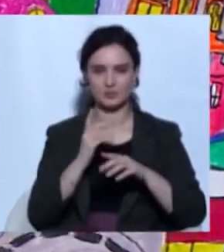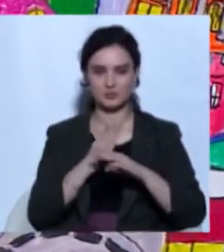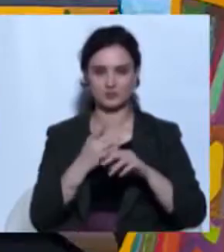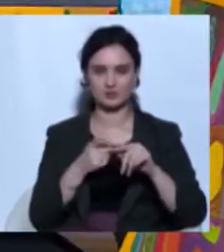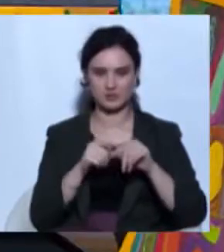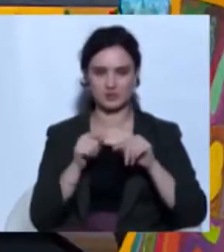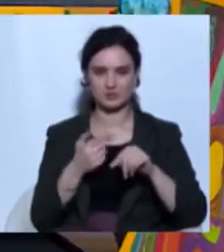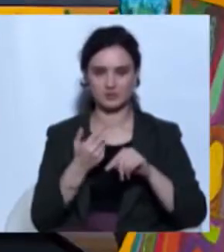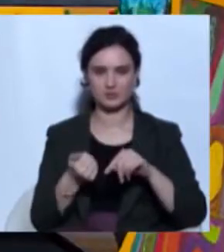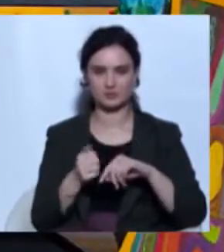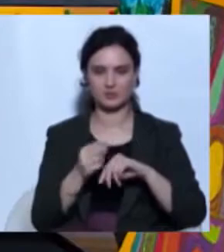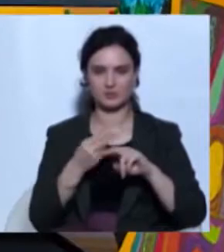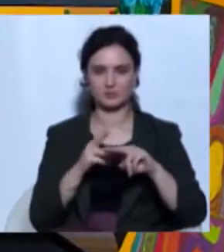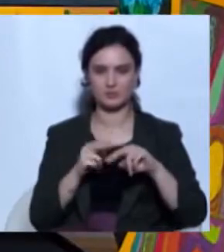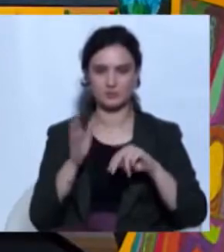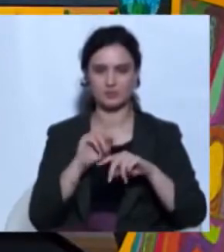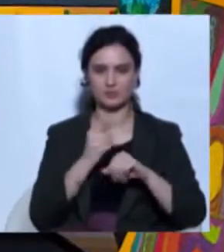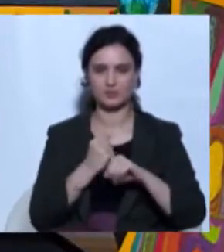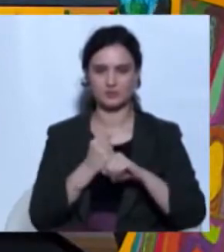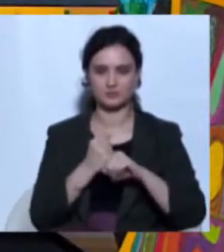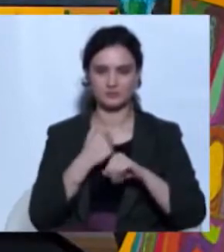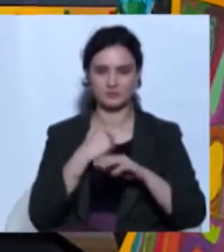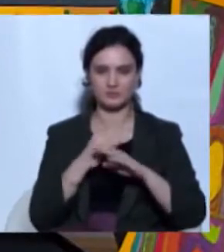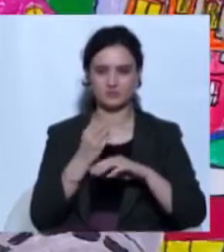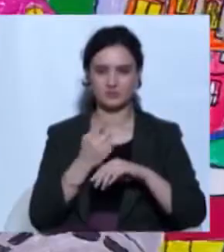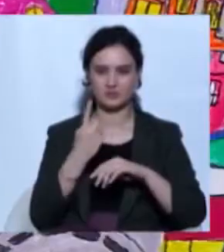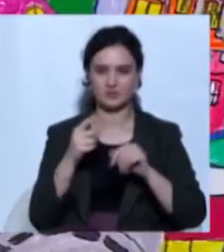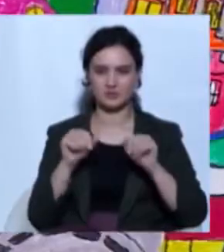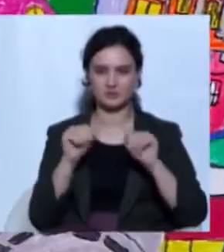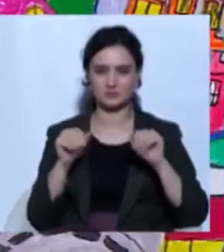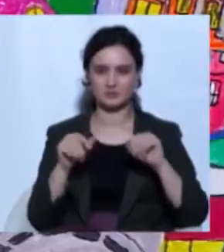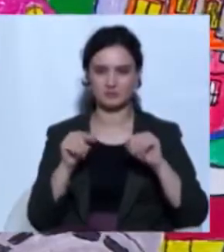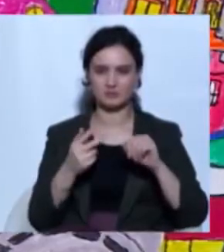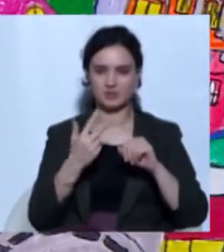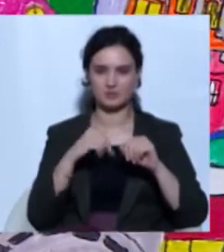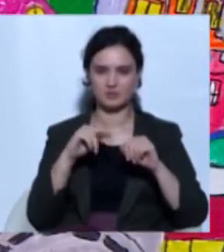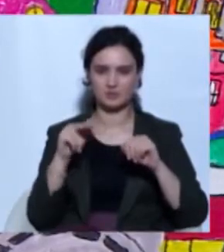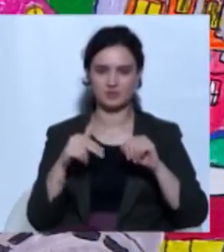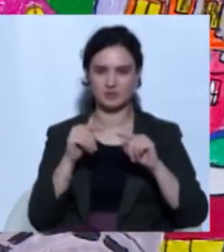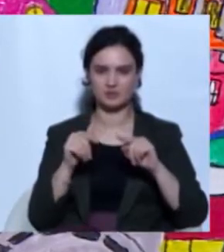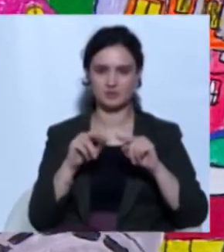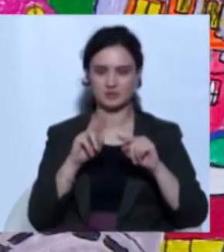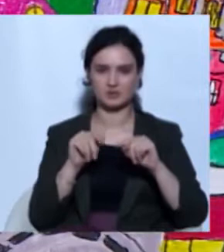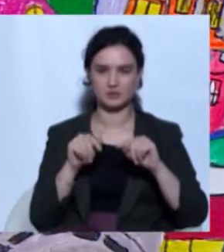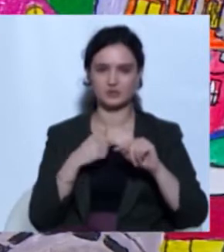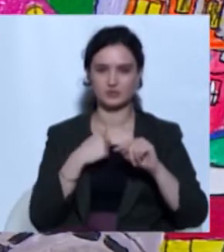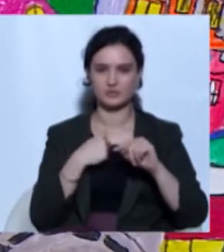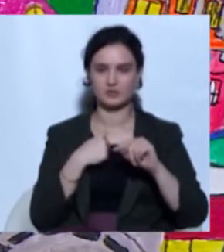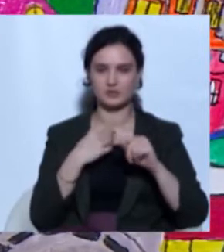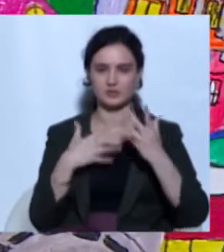ხო? ამიტომ მოდი ხა რა გავაკეთოთ. მე მაქვს კიდე ესეთი ფორმები გამოჭრილი და